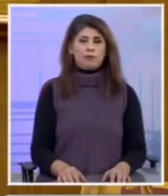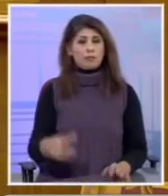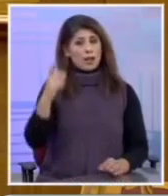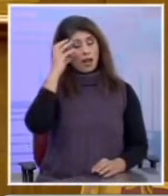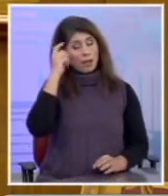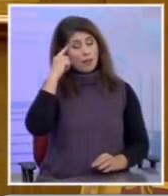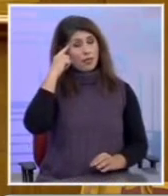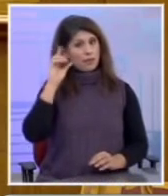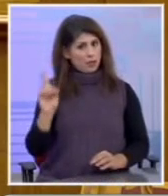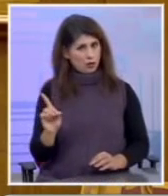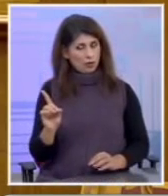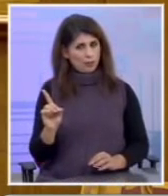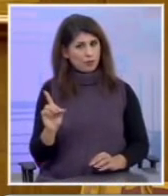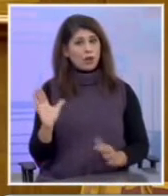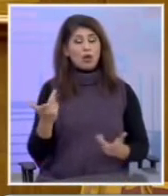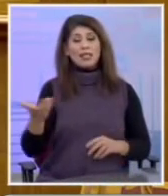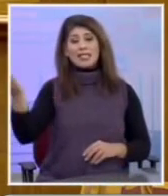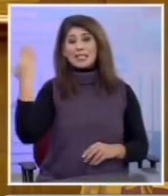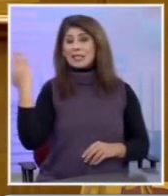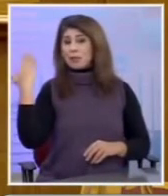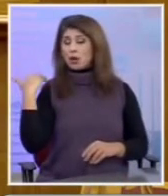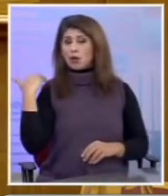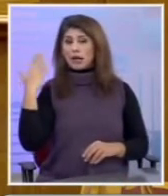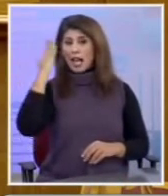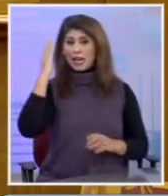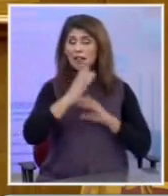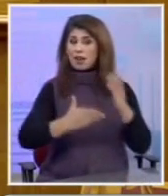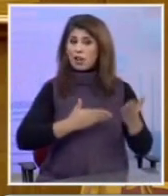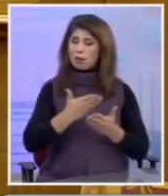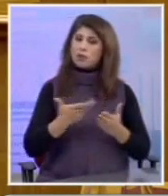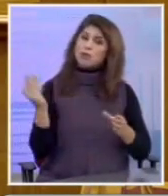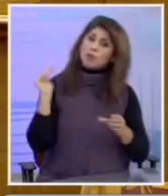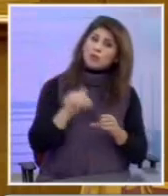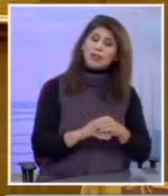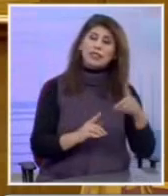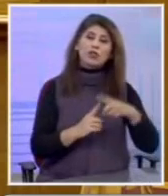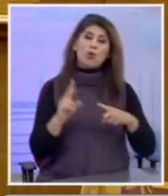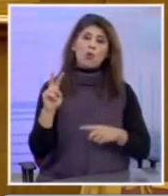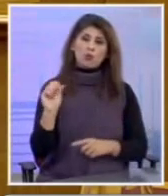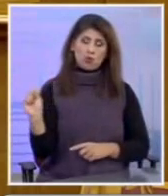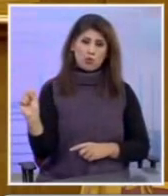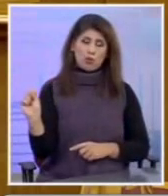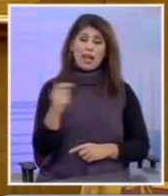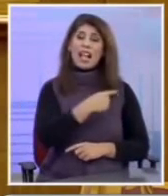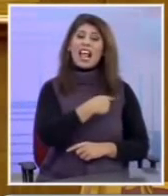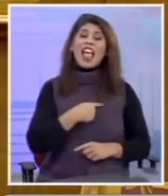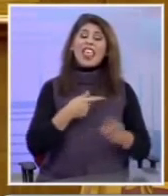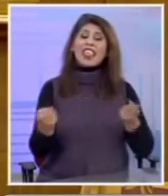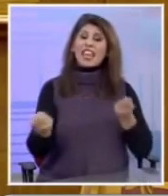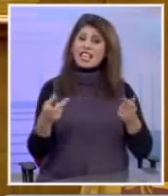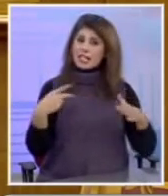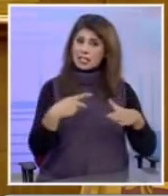Υπενθυμίζω ότι στην προηγούμενη ανακεφαλοποίηση που συμμετείχε το ΤΑΦ ΣΥΓΜΑ, οι διοικήσεις των